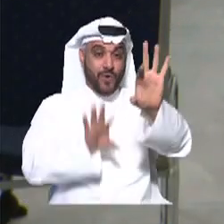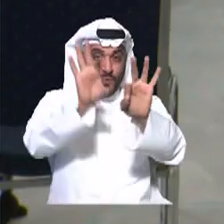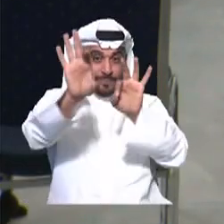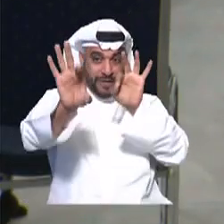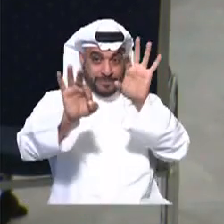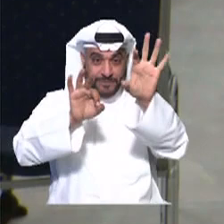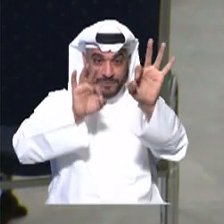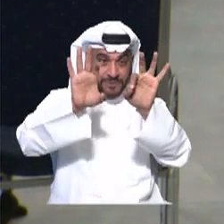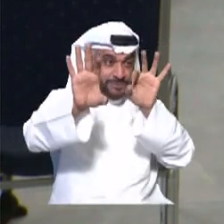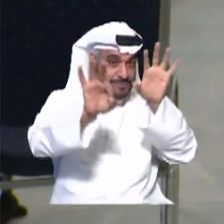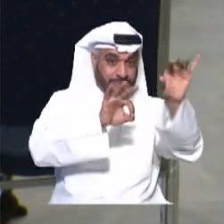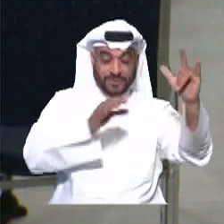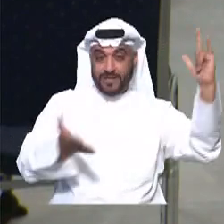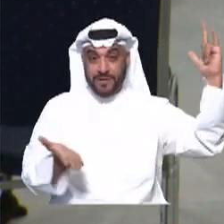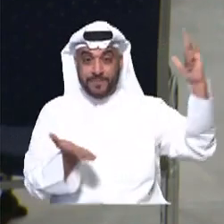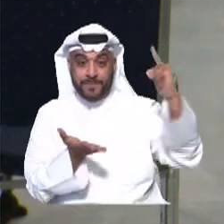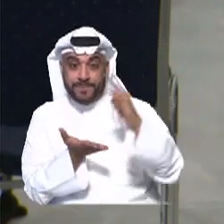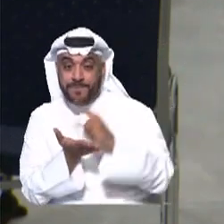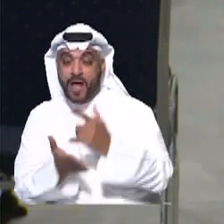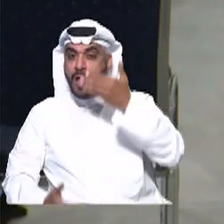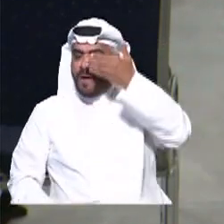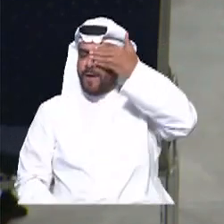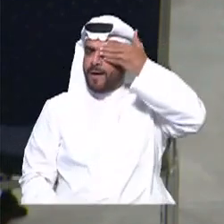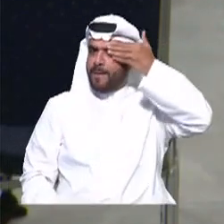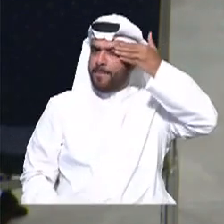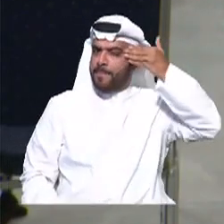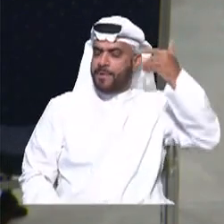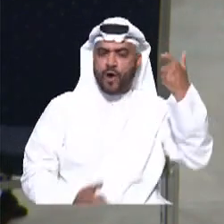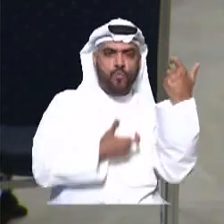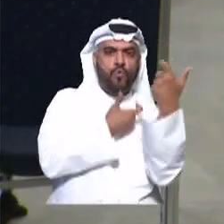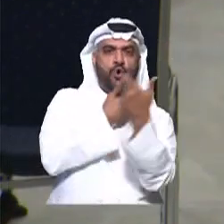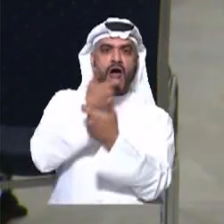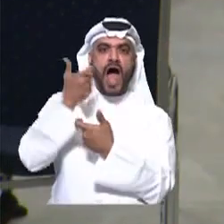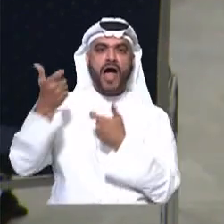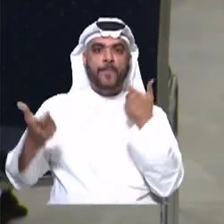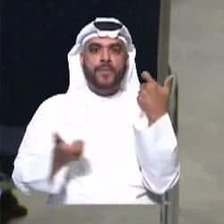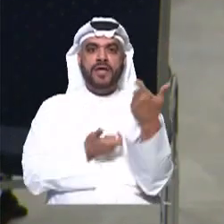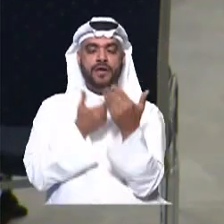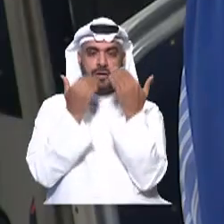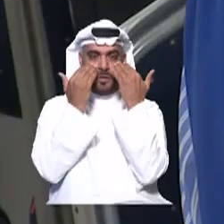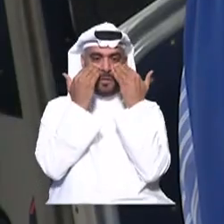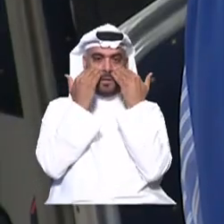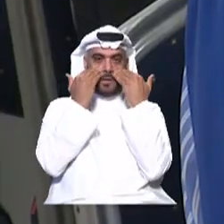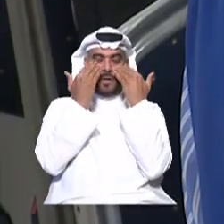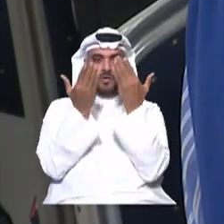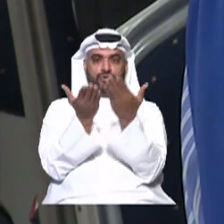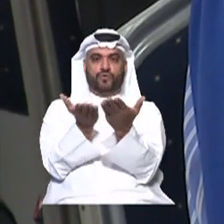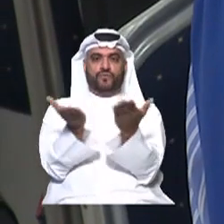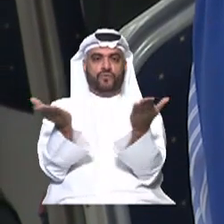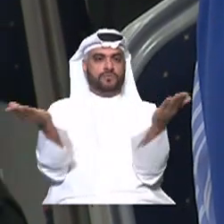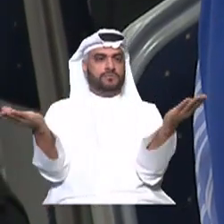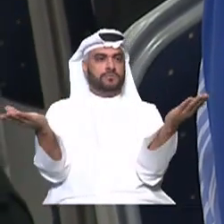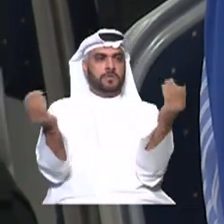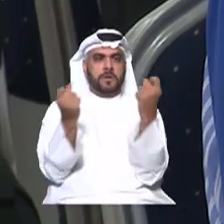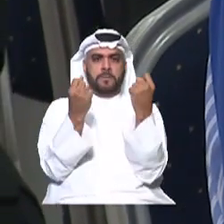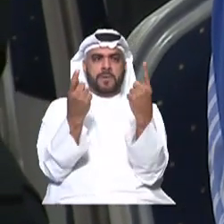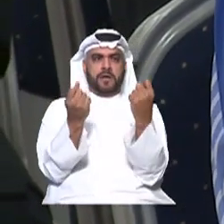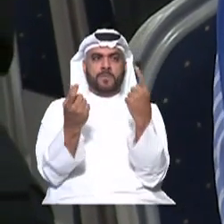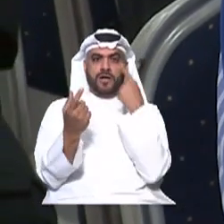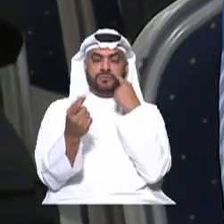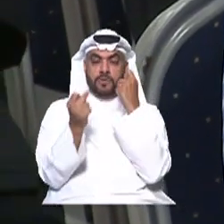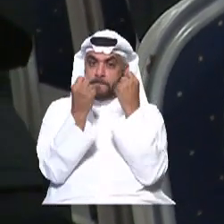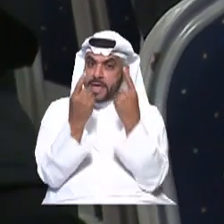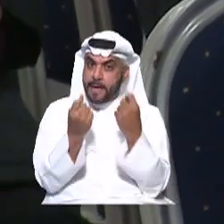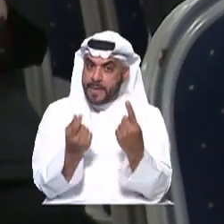العربية الديمقراطية، فأصحاب خبرة وأصحاب مجالهم يعني رقابة انتخابات دائما